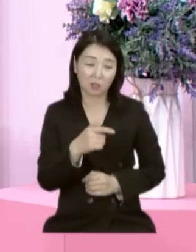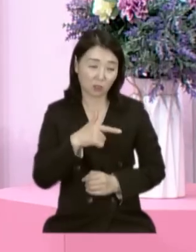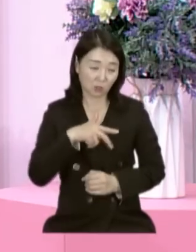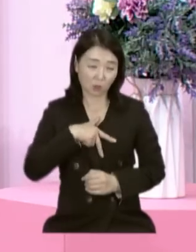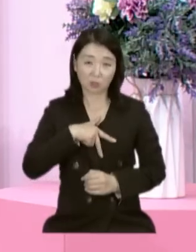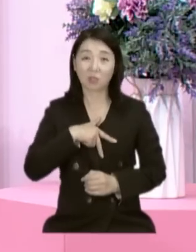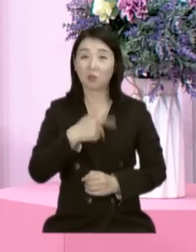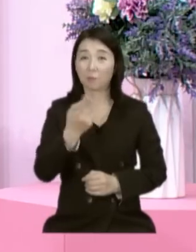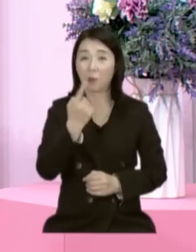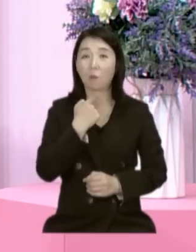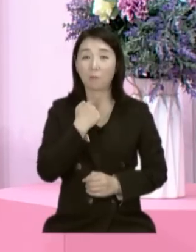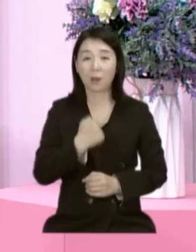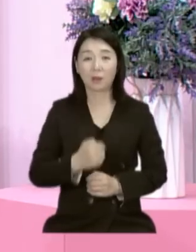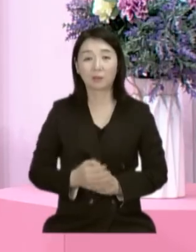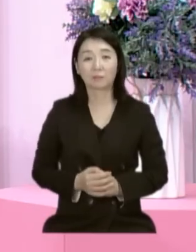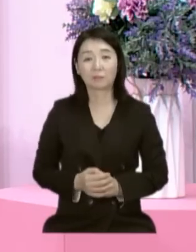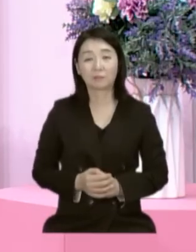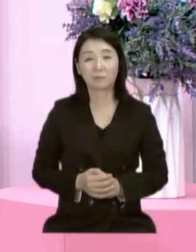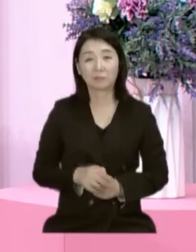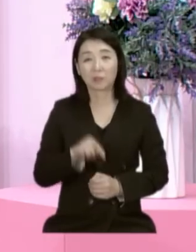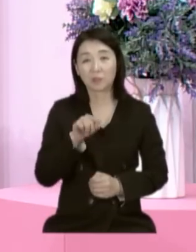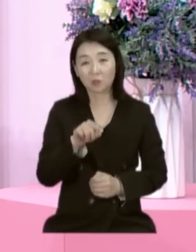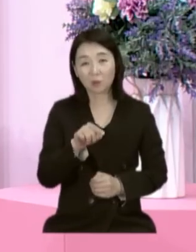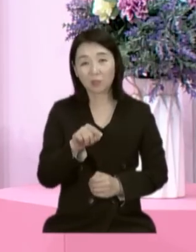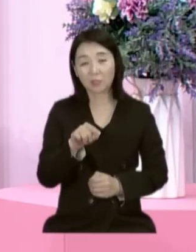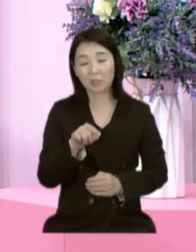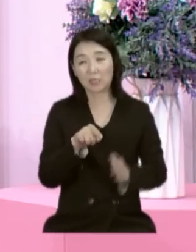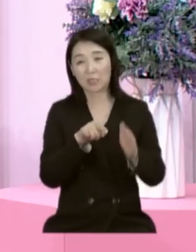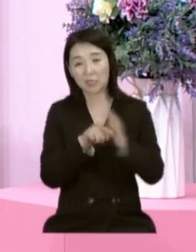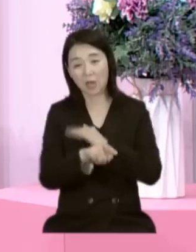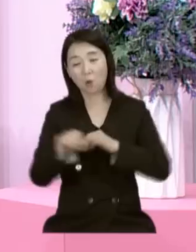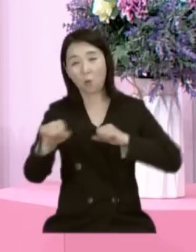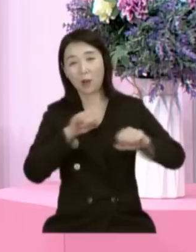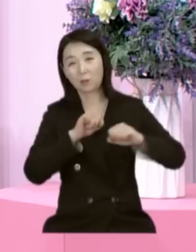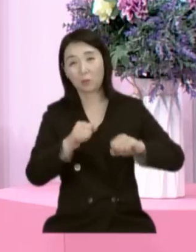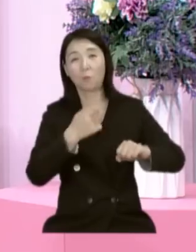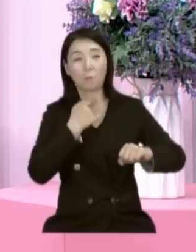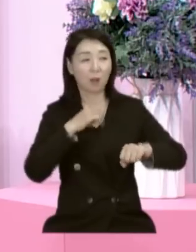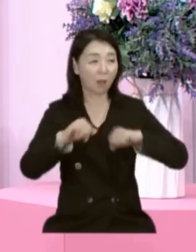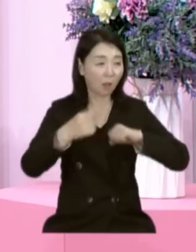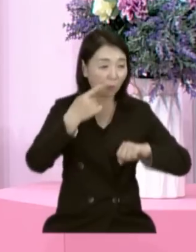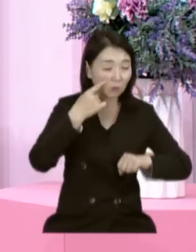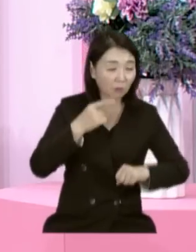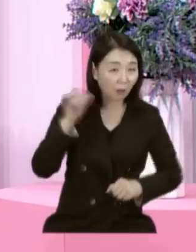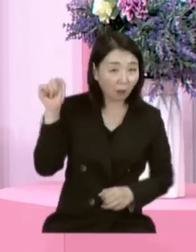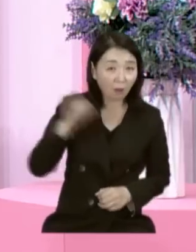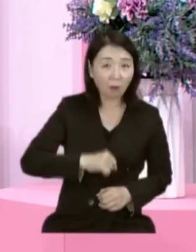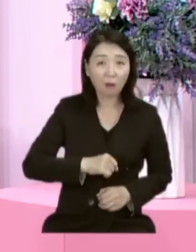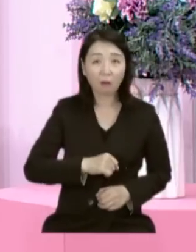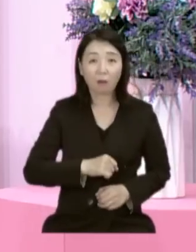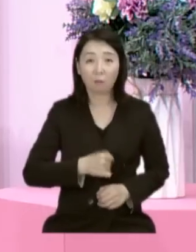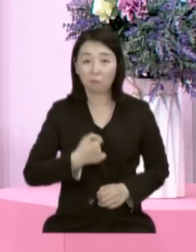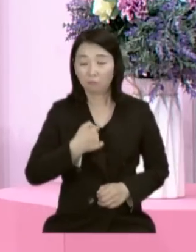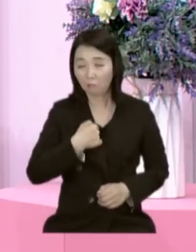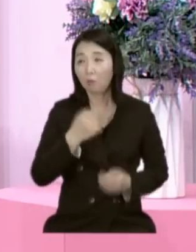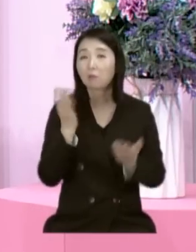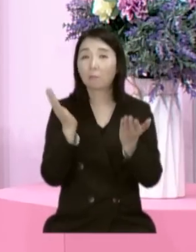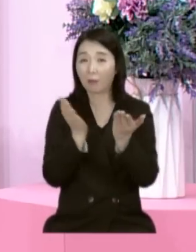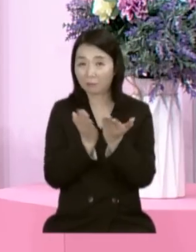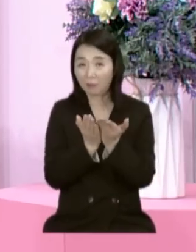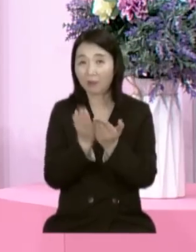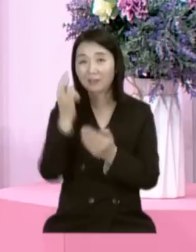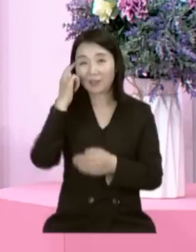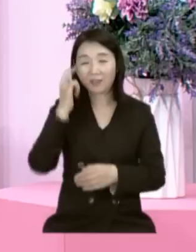정체성을 배우고 CBMC 지혜에 나가서 활동을 해보니까 아, 이 정도는 나하고는 맞는다.